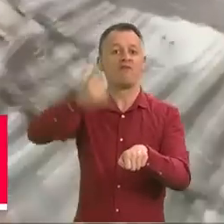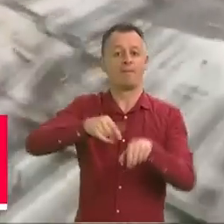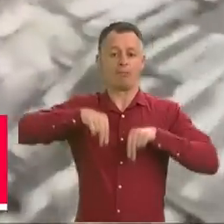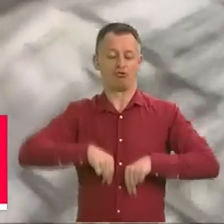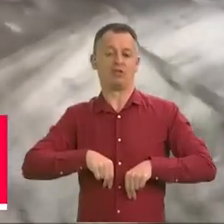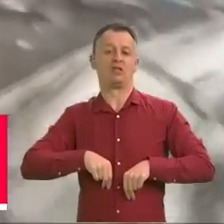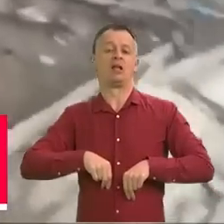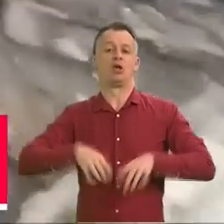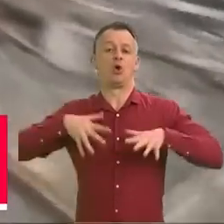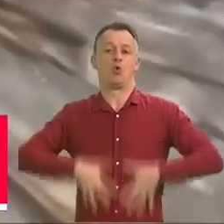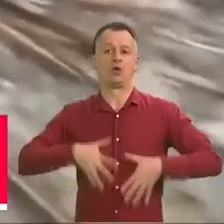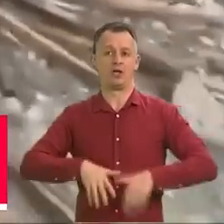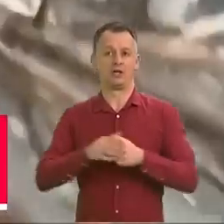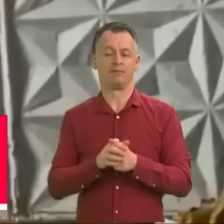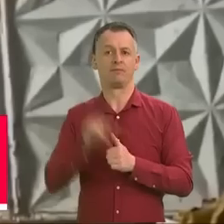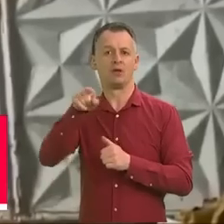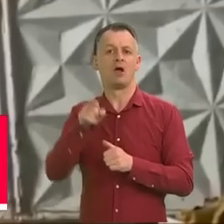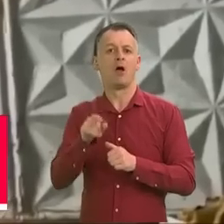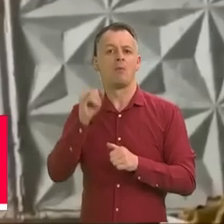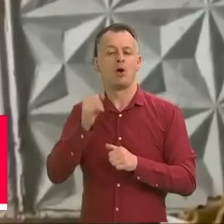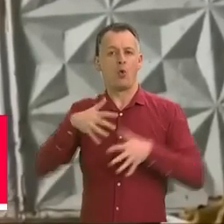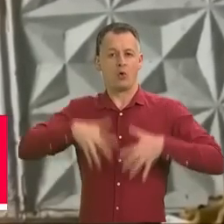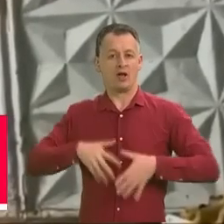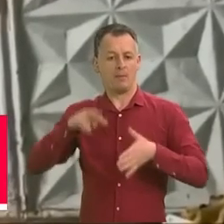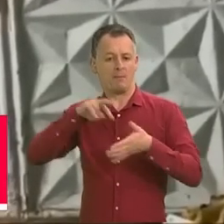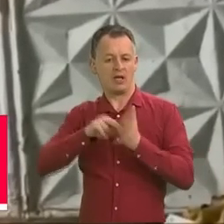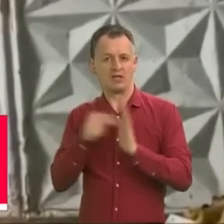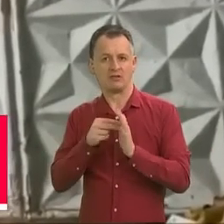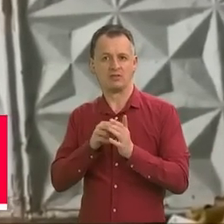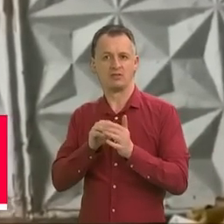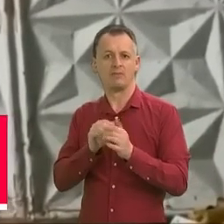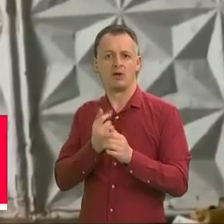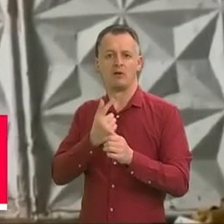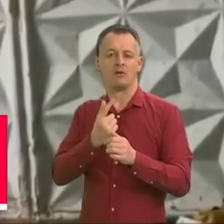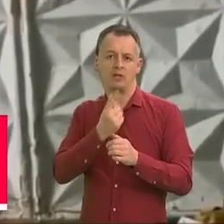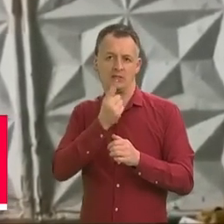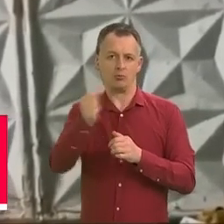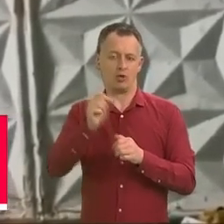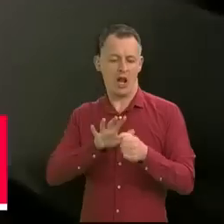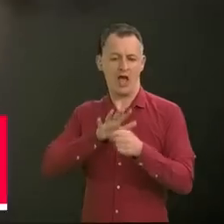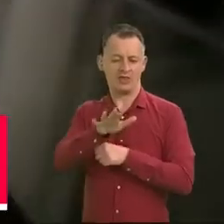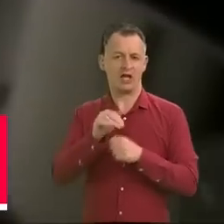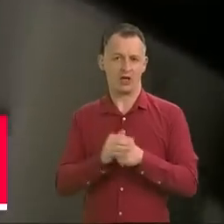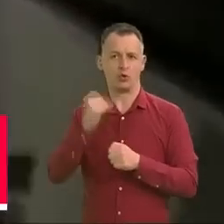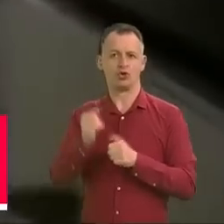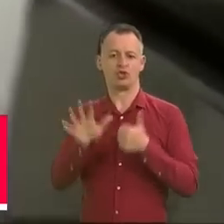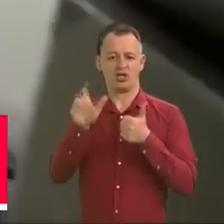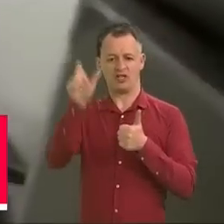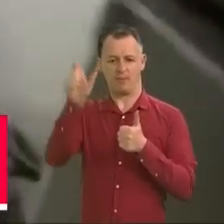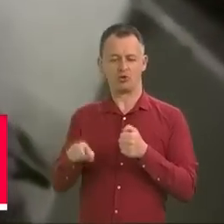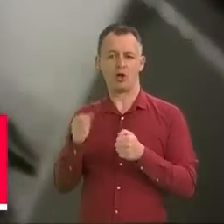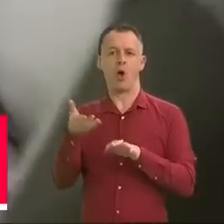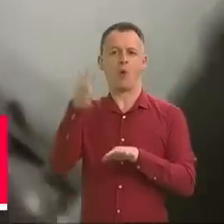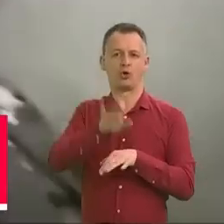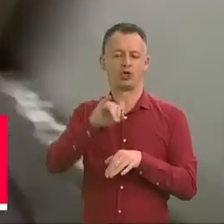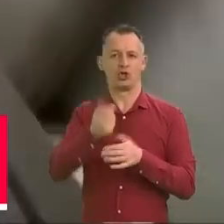regiunea Donetsk, în special în Bahmut și Avdivka. Ucrainenii au respins peste 60 de atacuri în ultimele ore, dar 6 civili și-au pierdut viața și alți 7 au fost